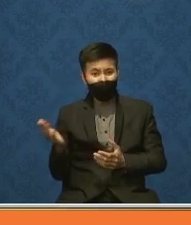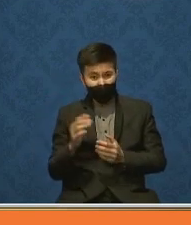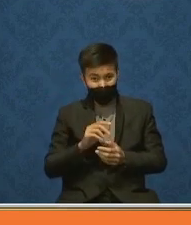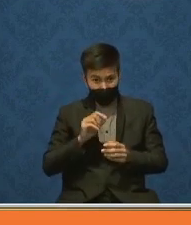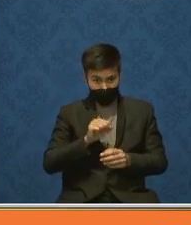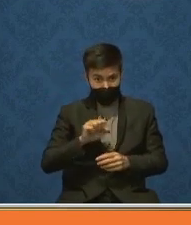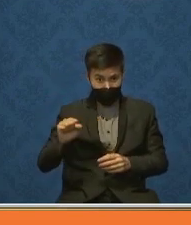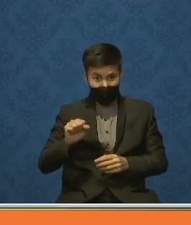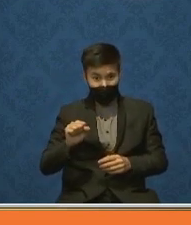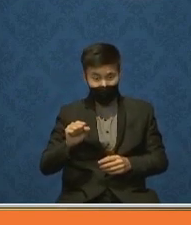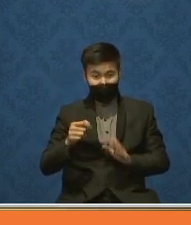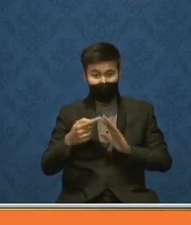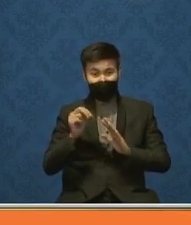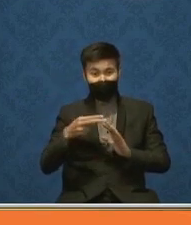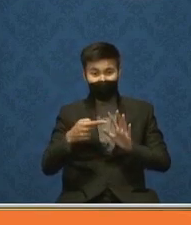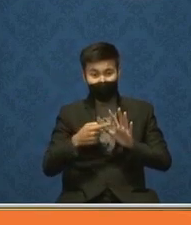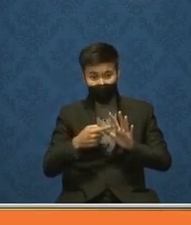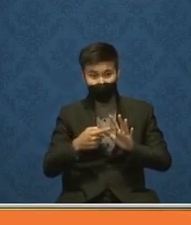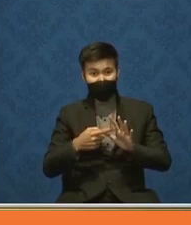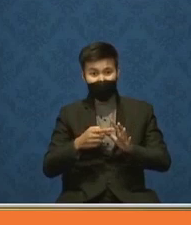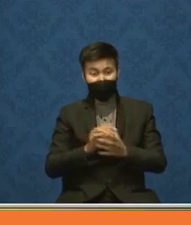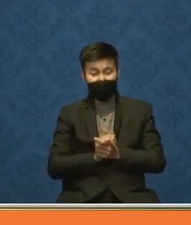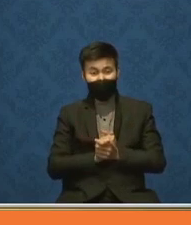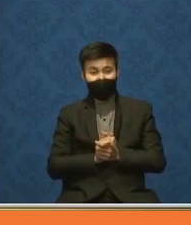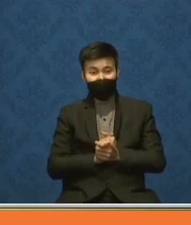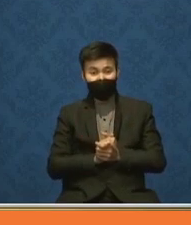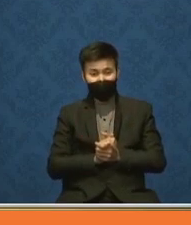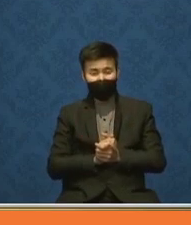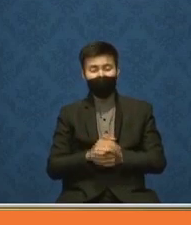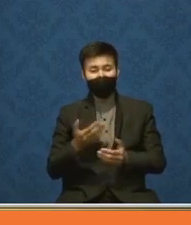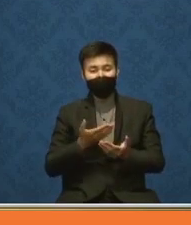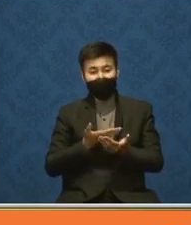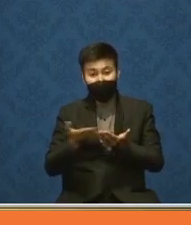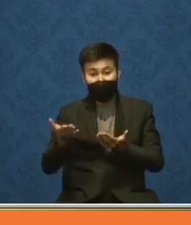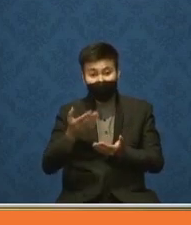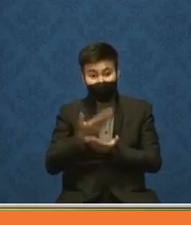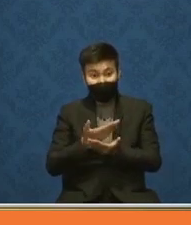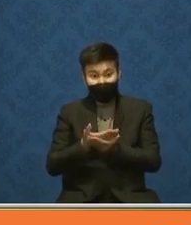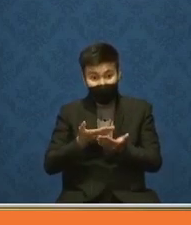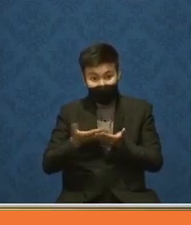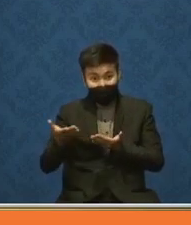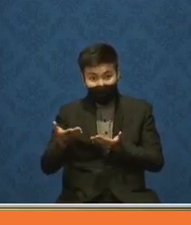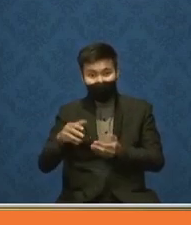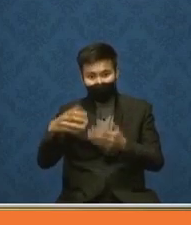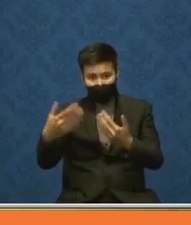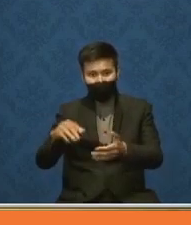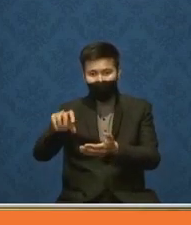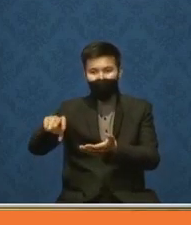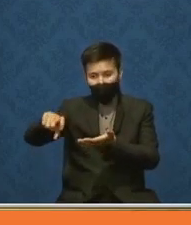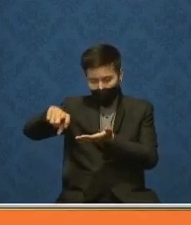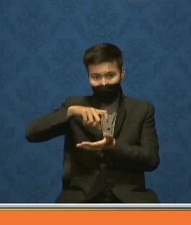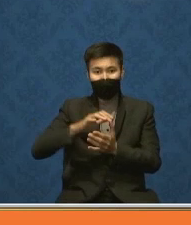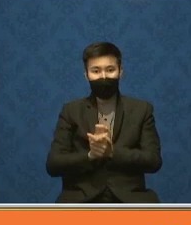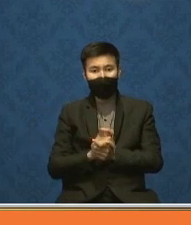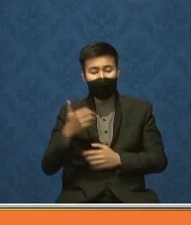ภพได้อภิปรายไว้ครับว่าถ้าเราลองเปลี่ยนจากช็อปดีมีคืนให้เปลี่ยนจากภาษีมาเป็นเครดิต